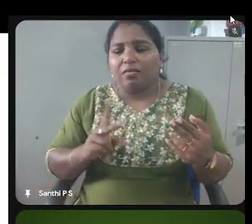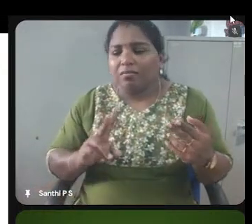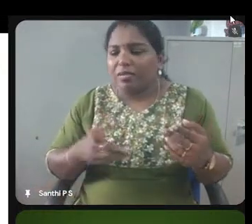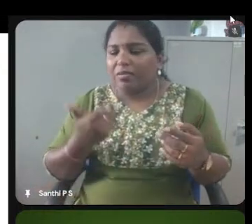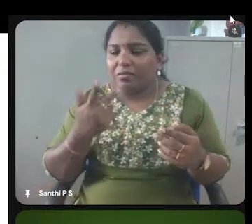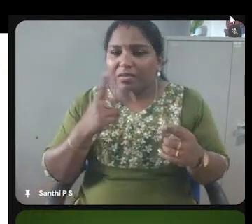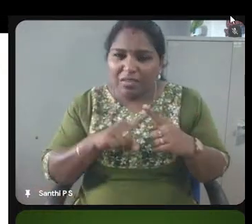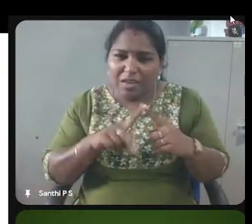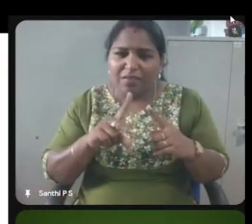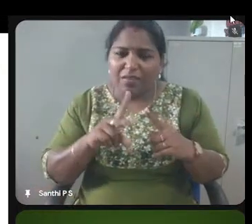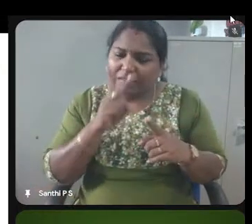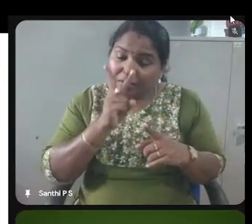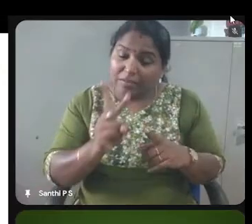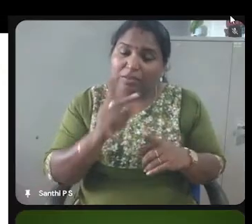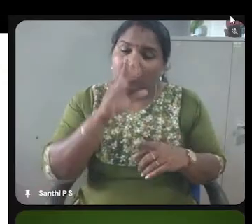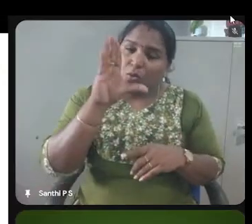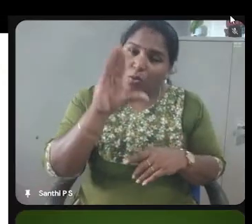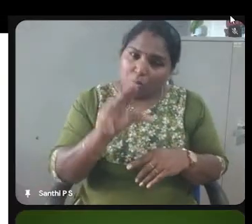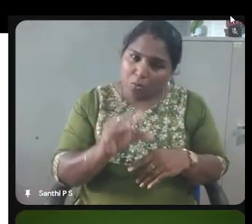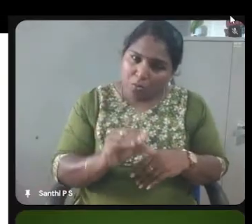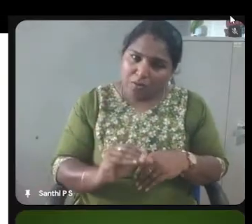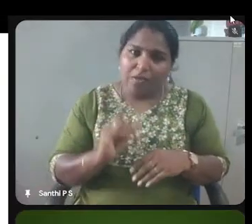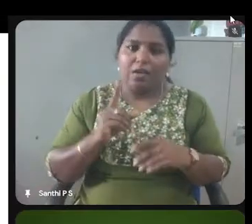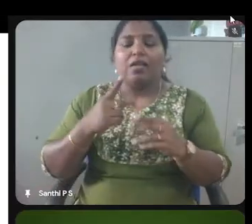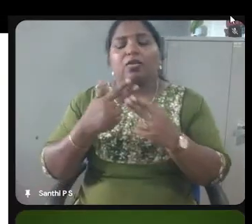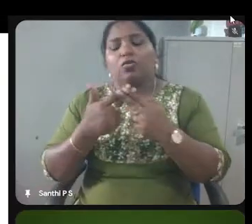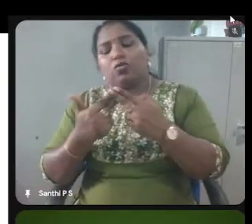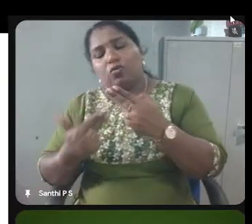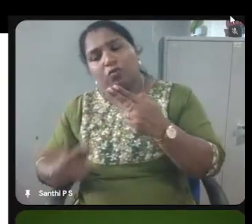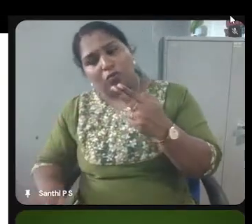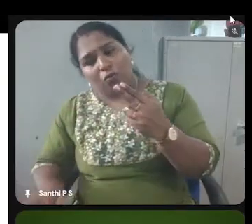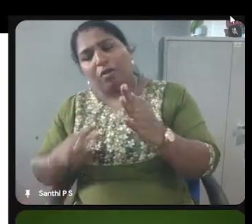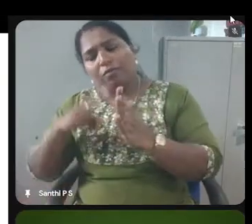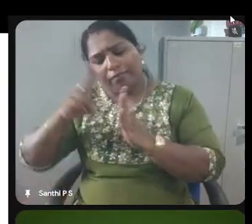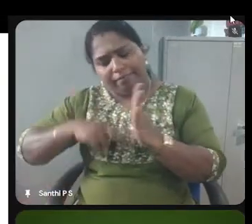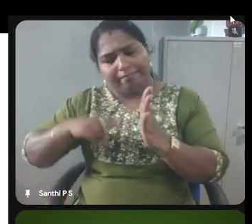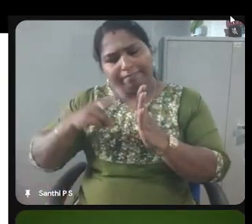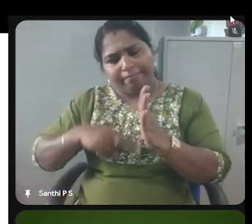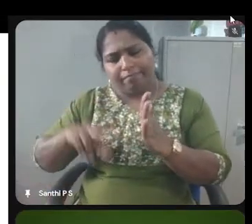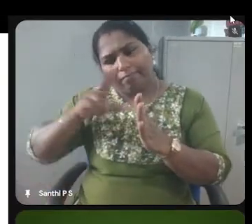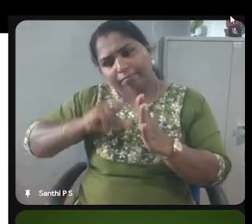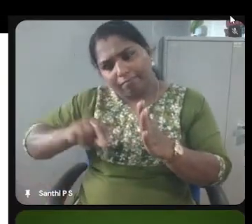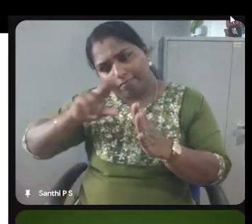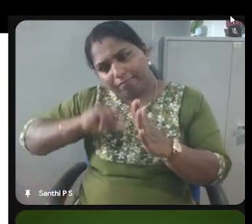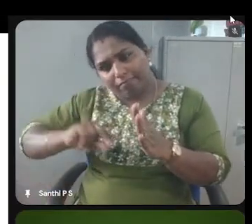ടൈം കുറയ്ക്കുന്നതാണ് അത്യാവശ്യമായ ഒരു കാര്യം ഇവിടെ.